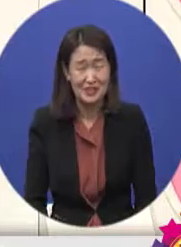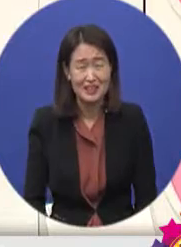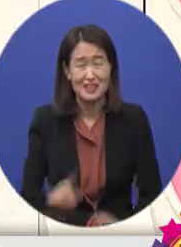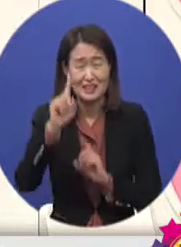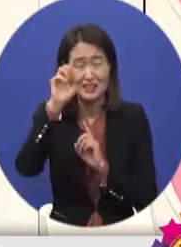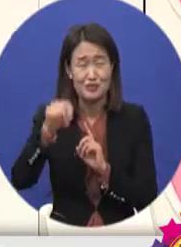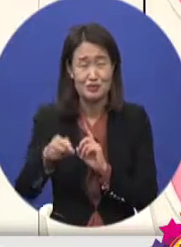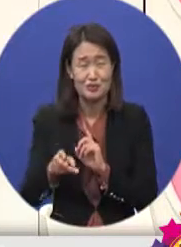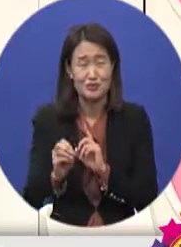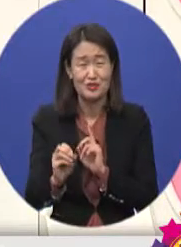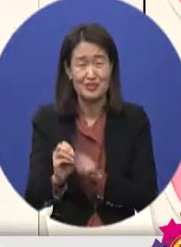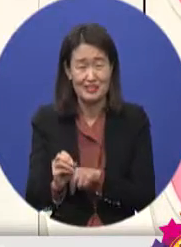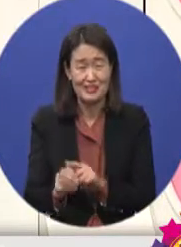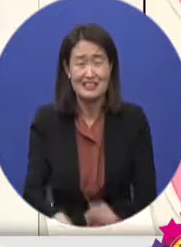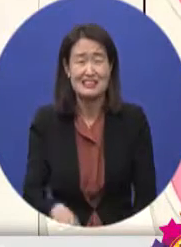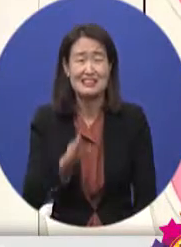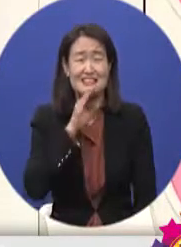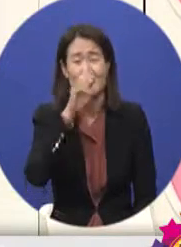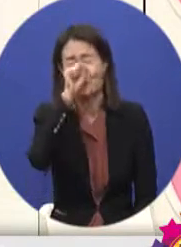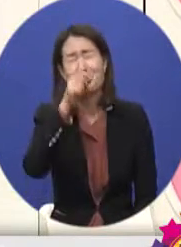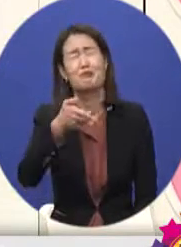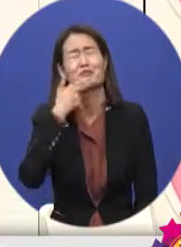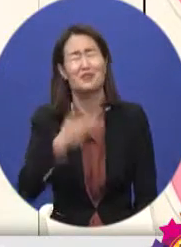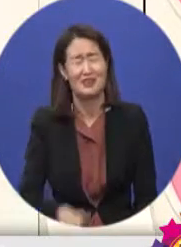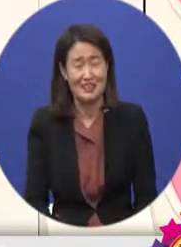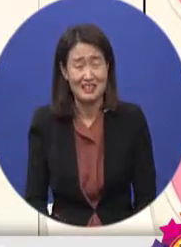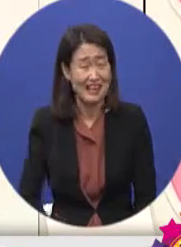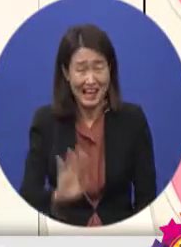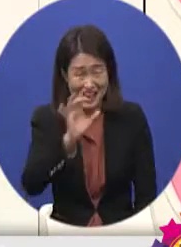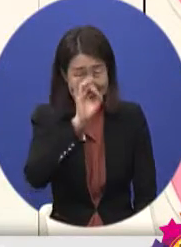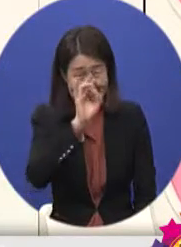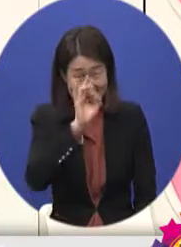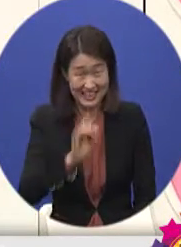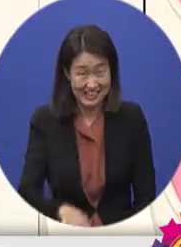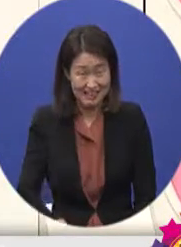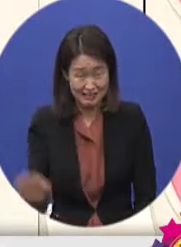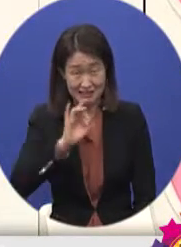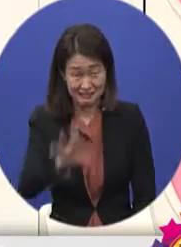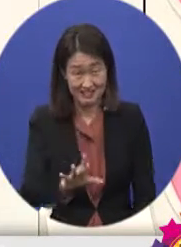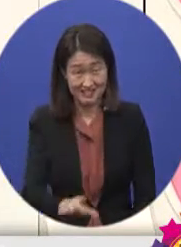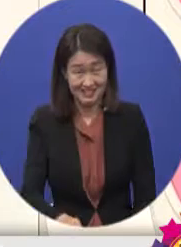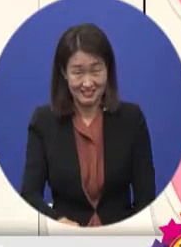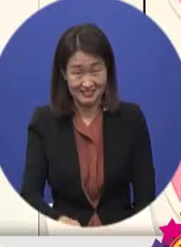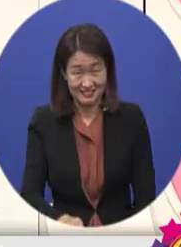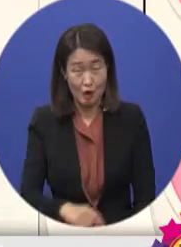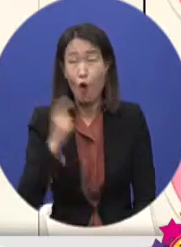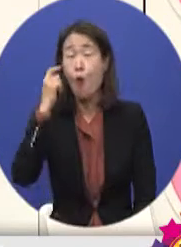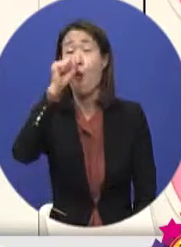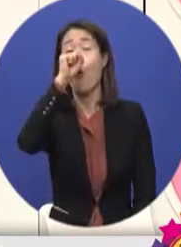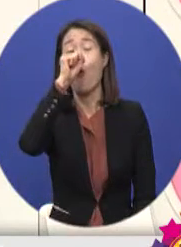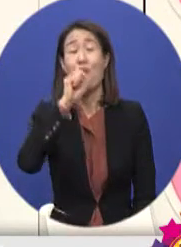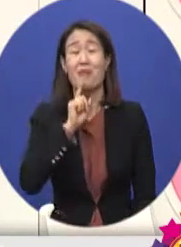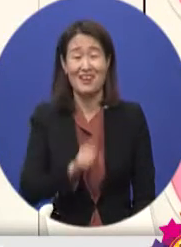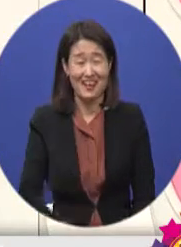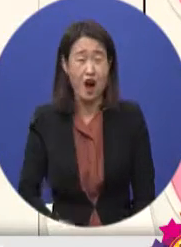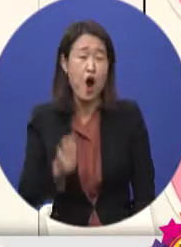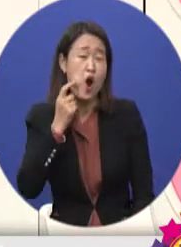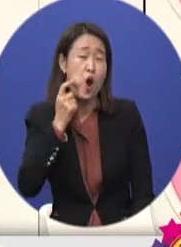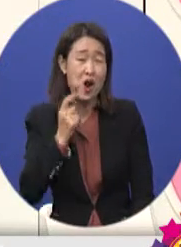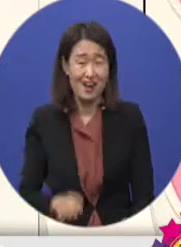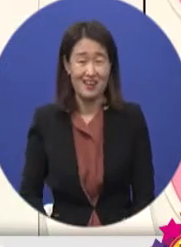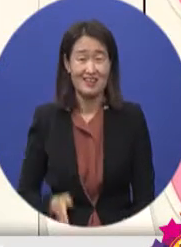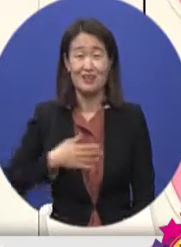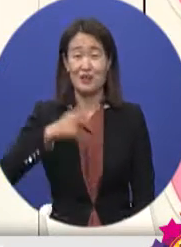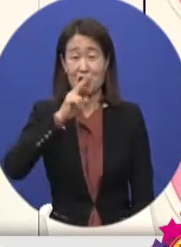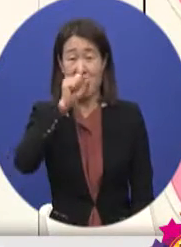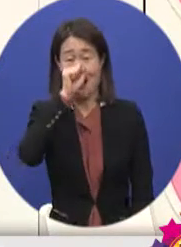이부영이 노래 그런 소리 하시면 이부영이 노래 안 좋아. 그런 소리 하면 안 되고. 안 되지. 아 들으면 좋다 하고서 좋다고 하는데 지 노래